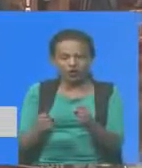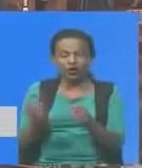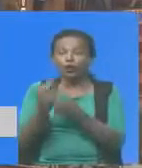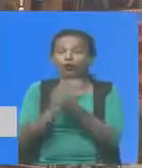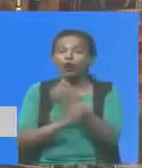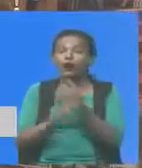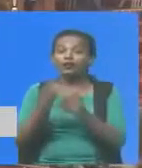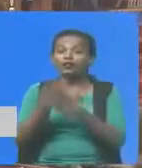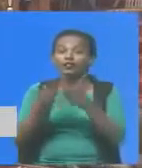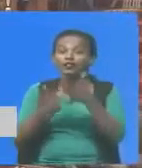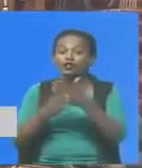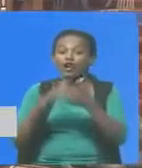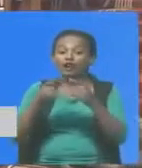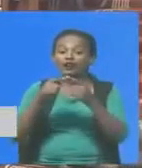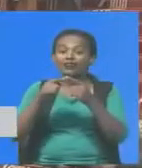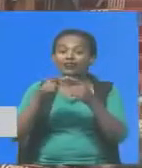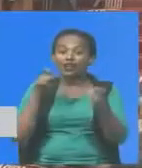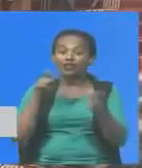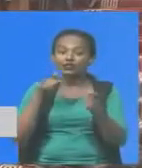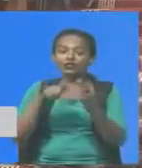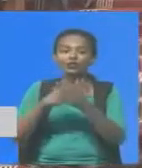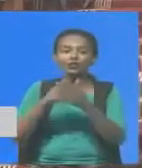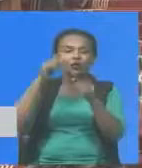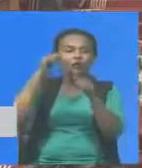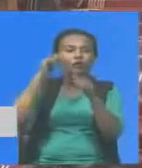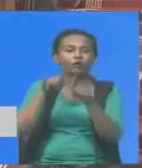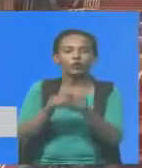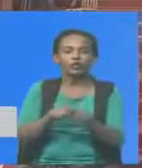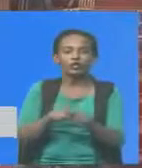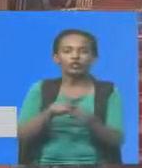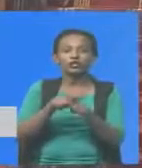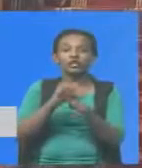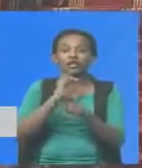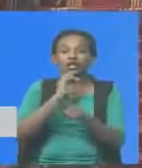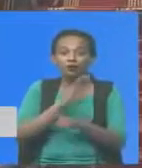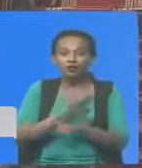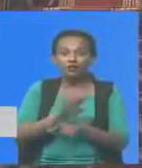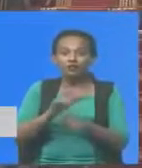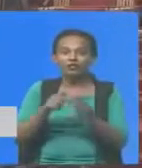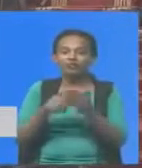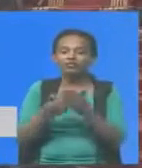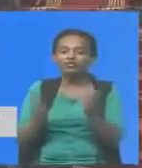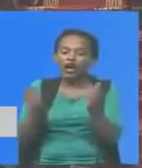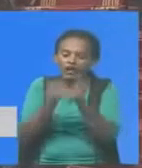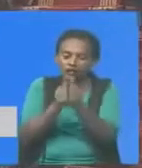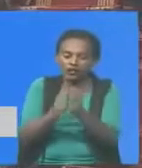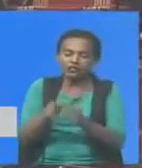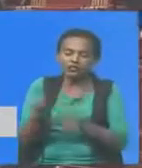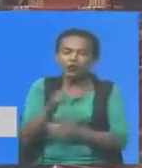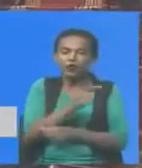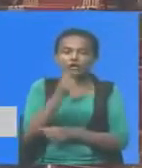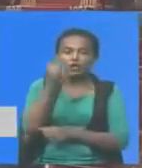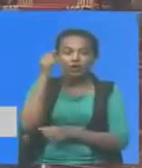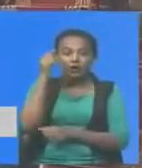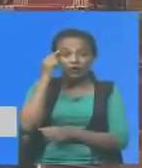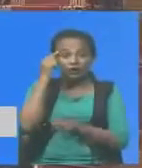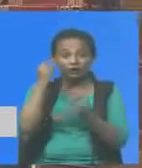ደረጃ ከጥላቻ ይልቅ ስለወንድማማችነት ከመፍረስ ይልቅ ስለመደመር ለማሰብ እንዲቻል